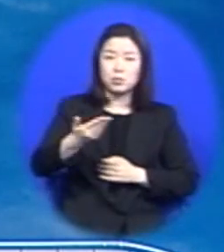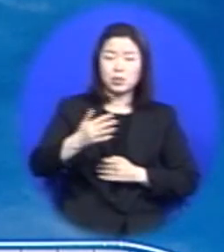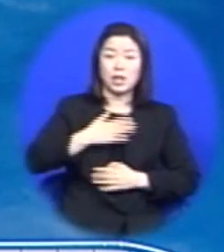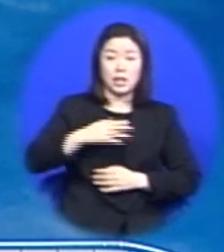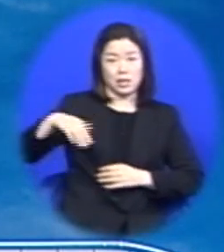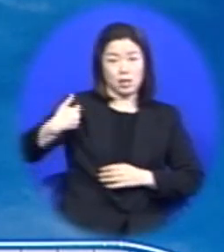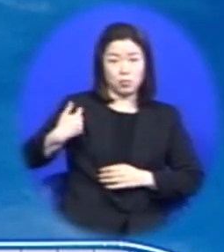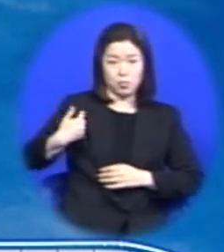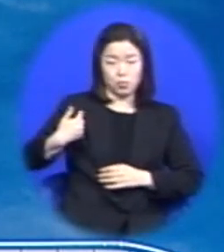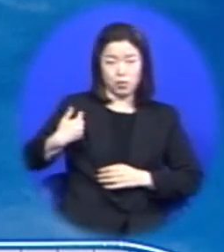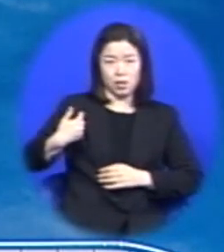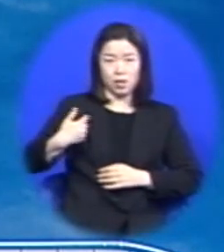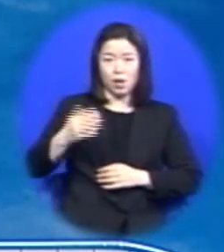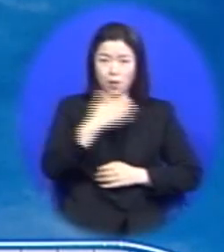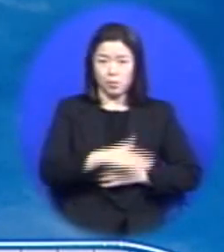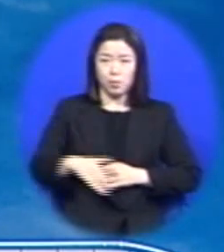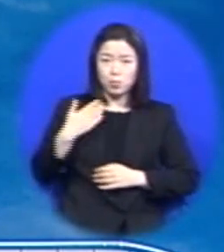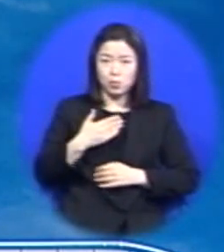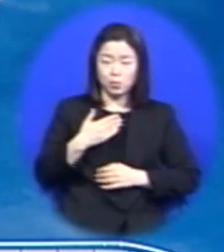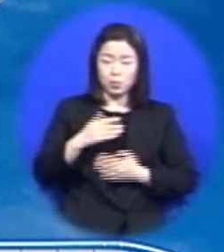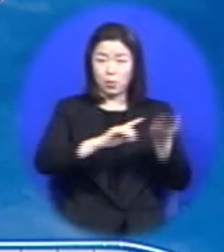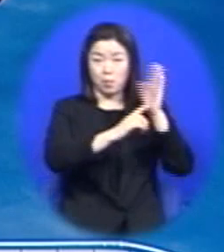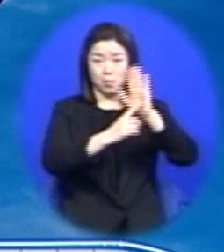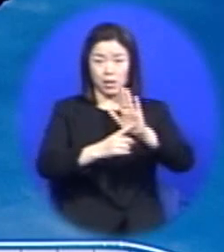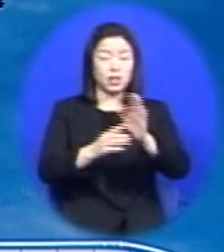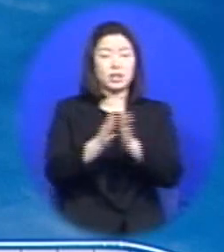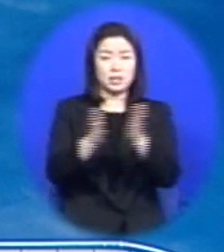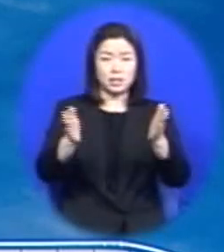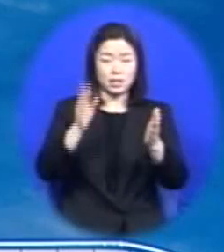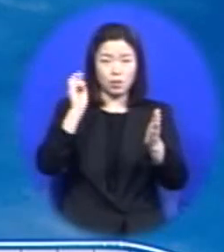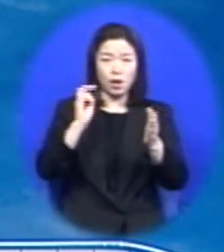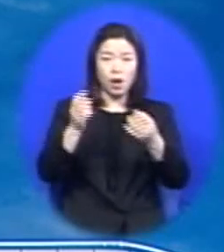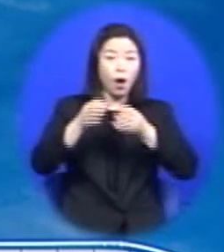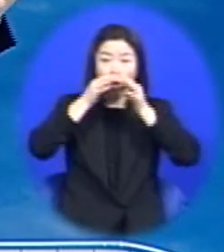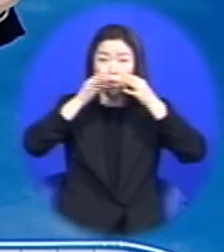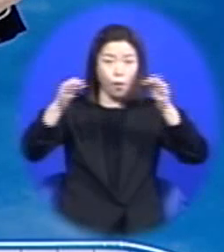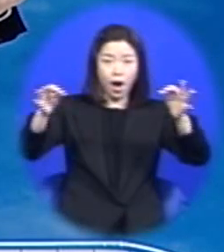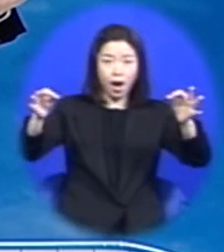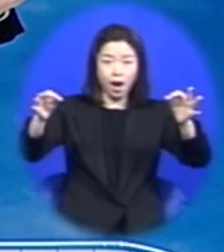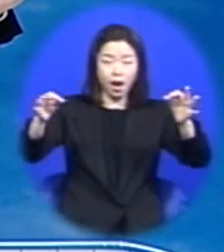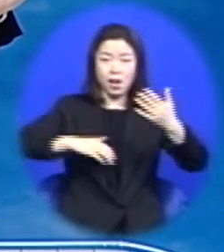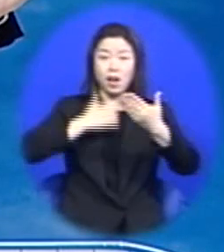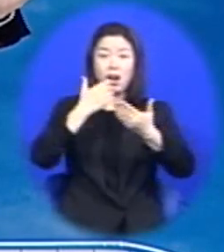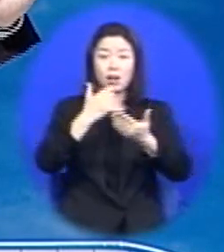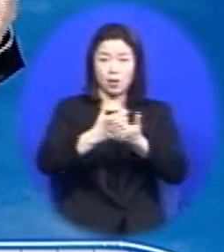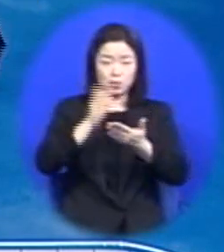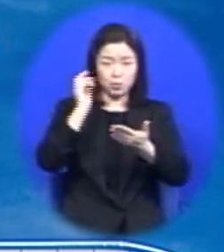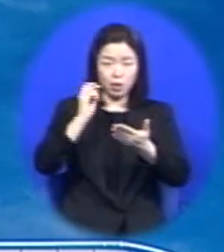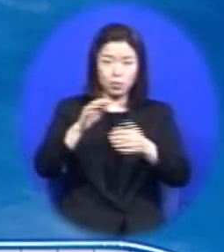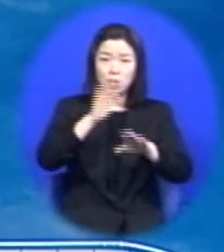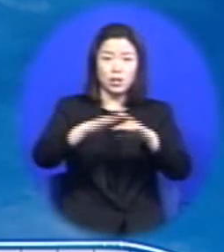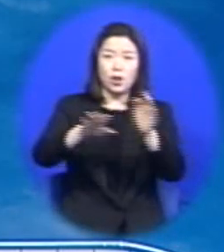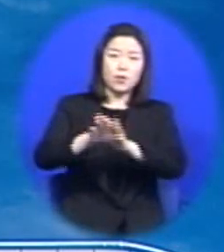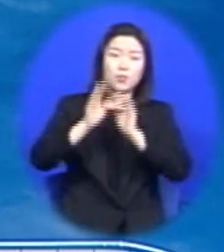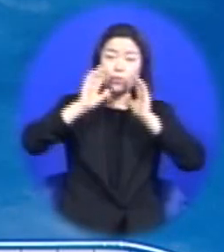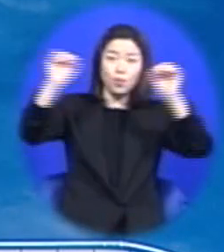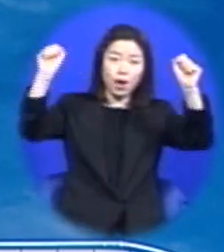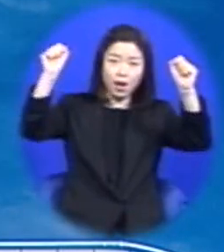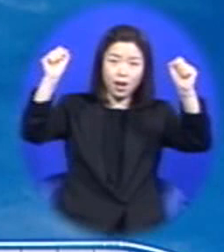모르게 몸으로 반응하기 시작할 거예요. 우와! 소리가 나오고 손이 벌써